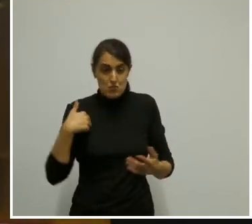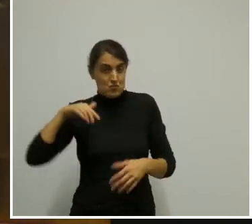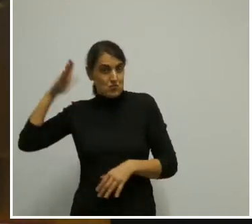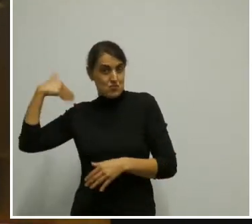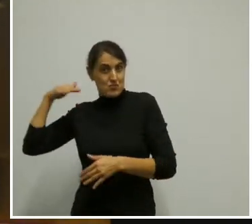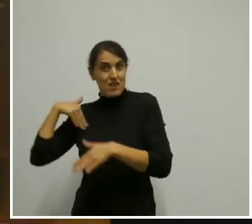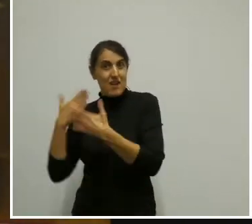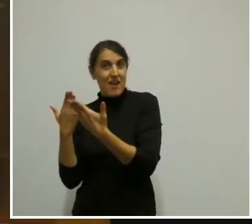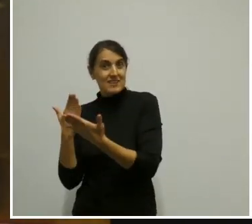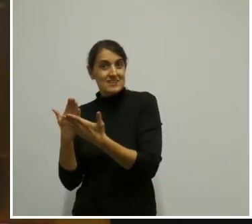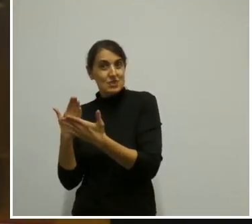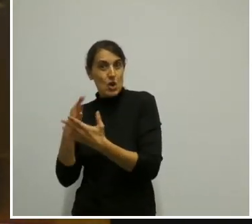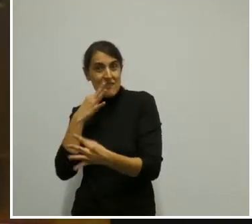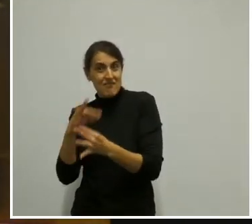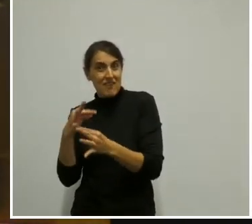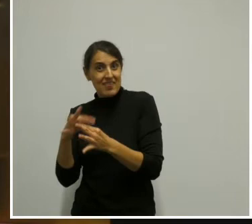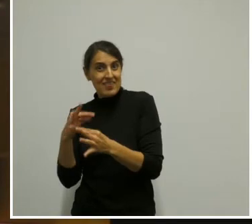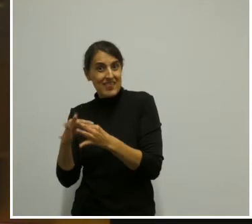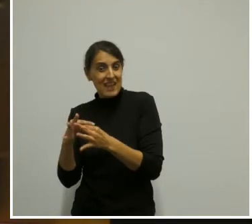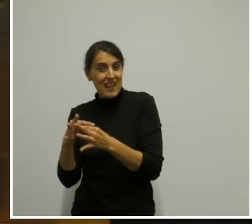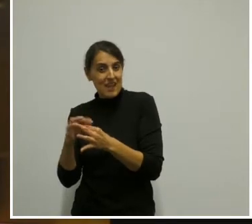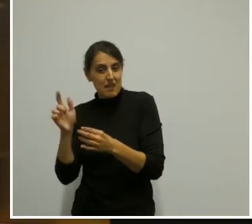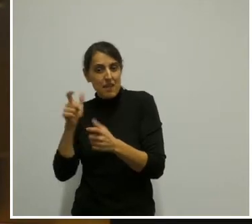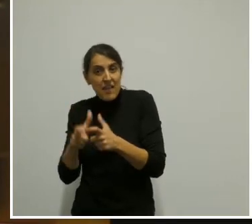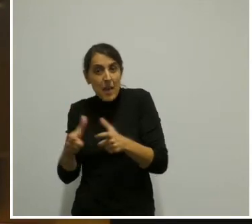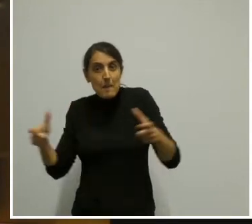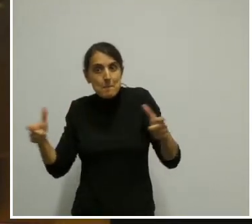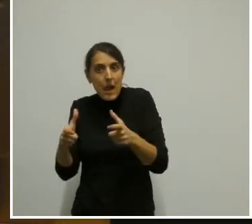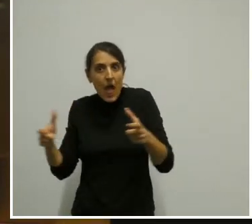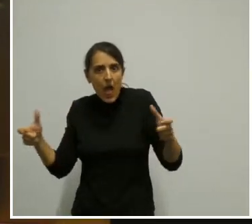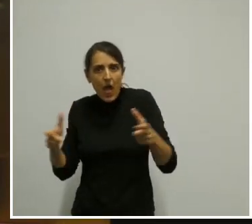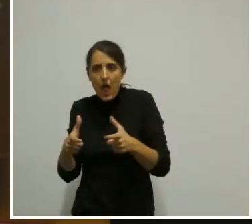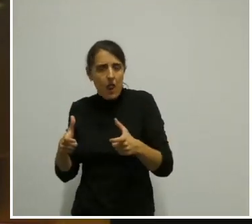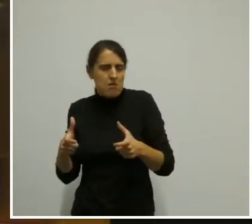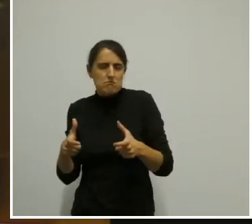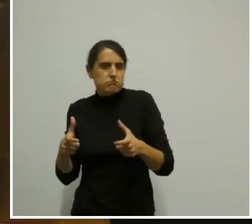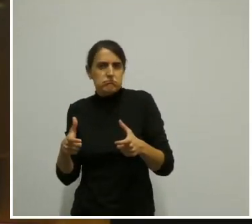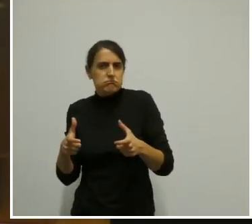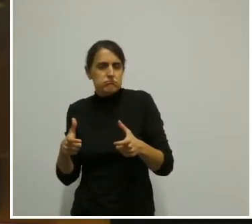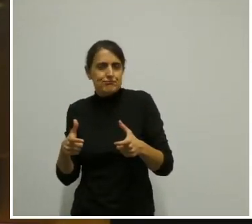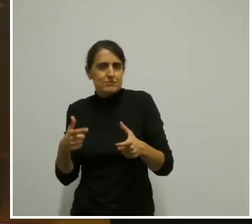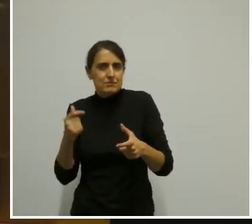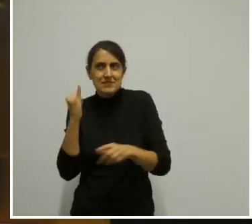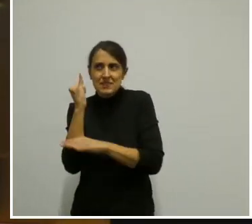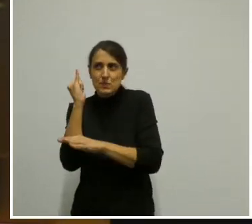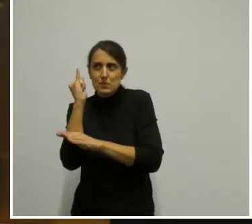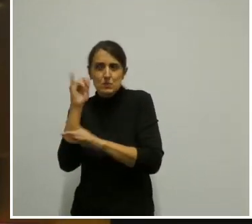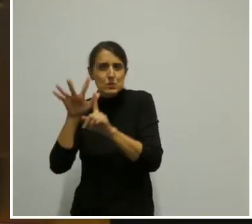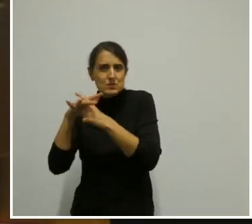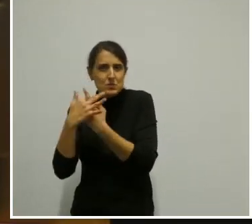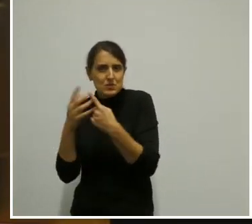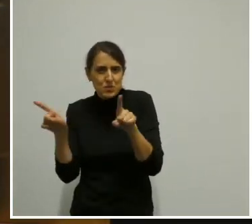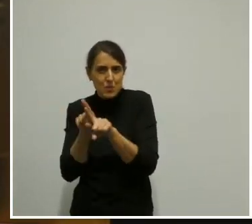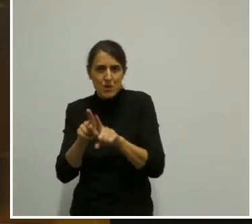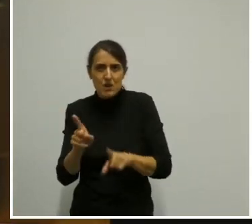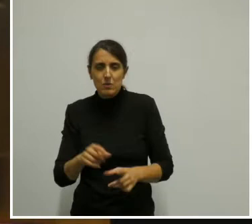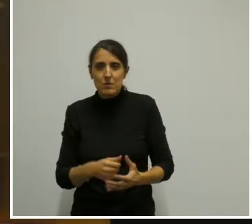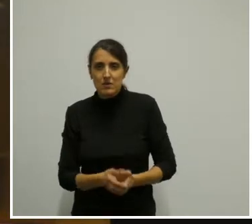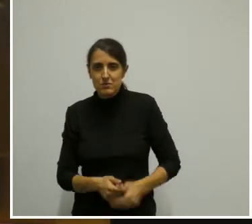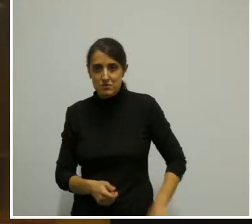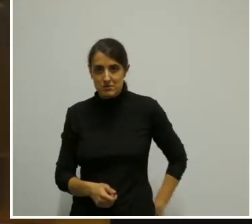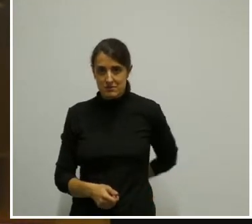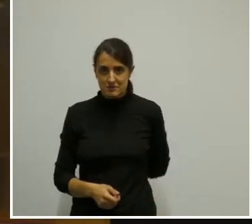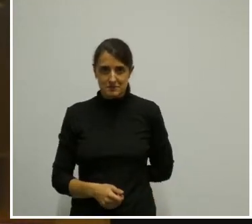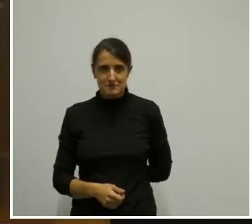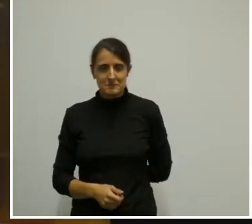que és l'escola d'Ovella, no hem tingut aquestes ampliacions de NSEs, ni està passant el que ha passat a l'institut, ni molt menys. No ha passat aquest curs.